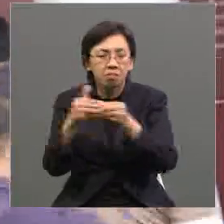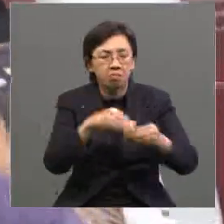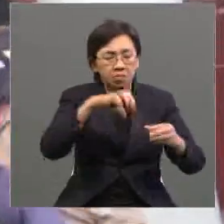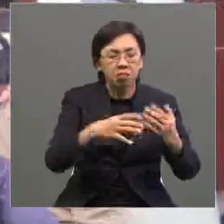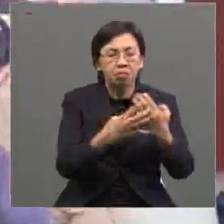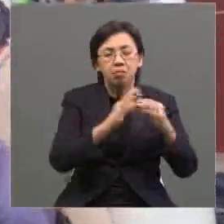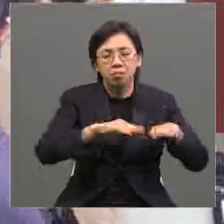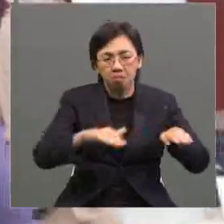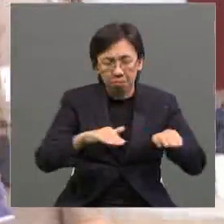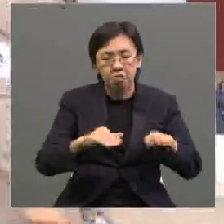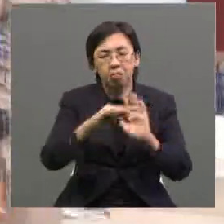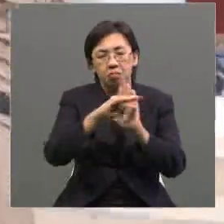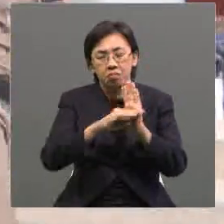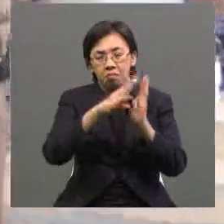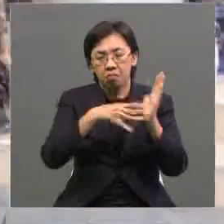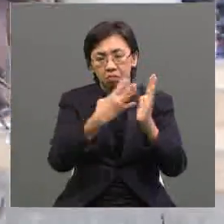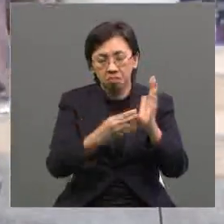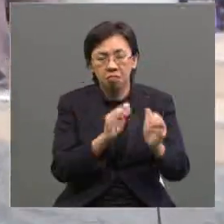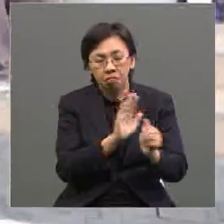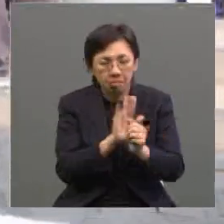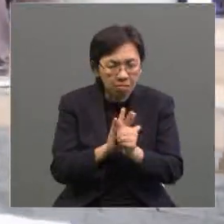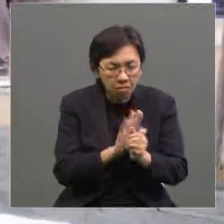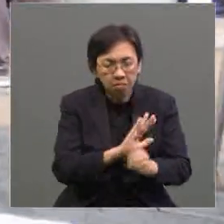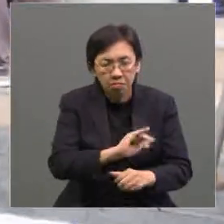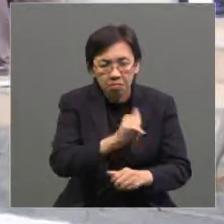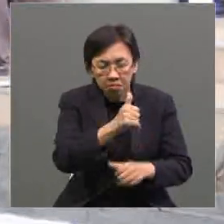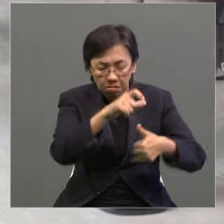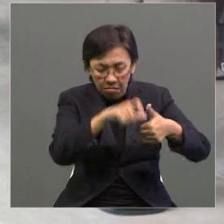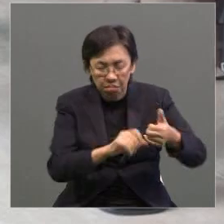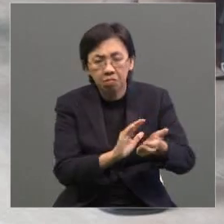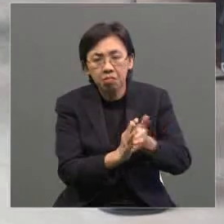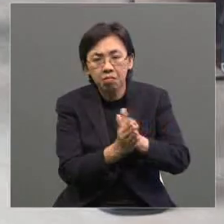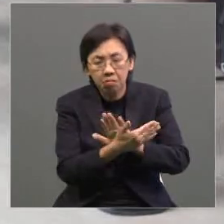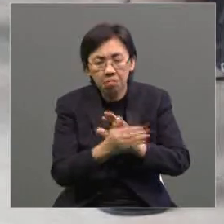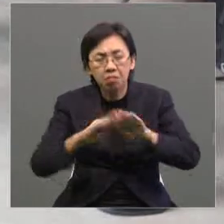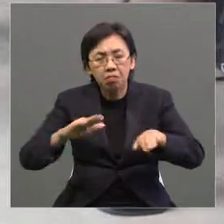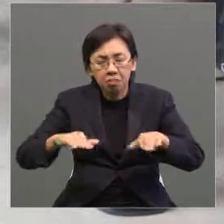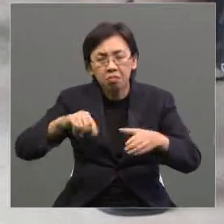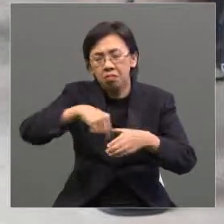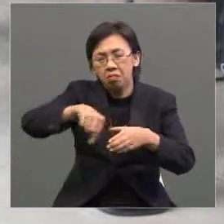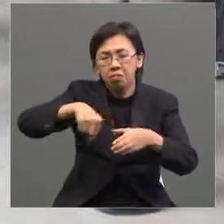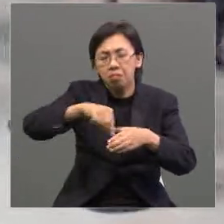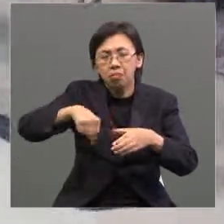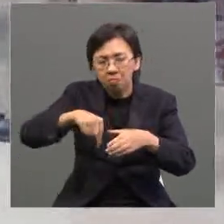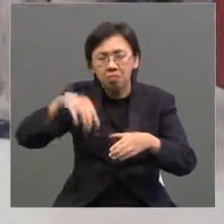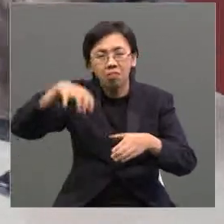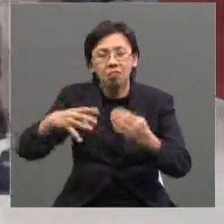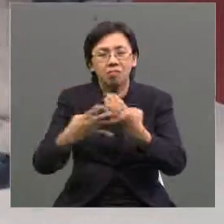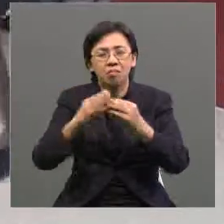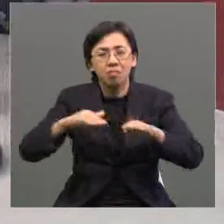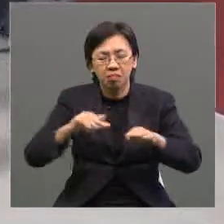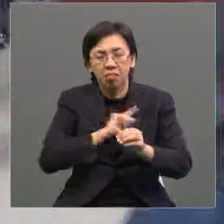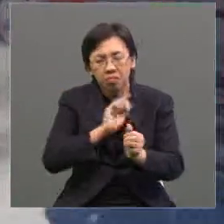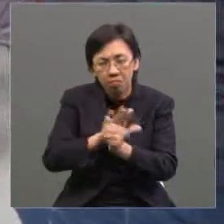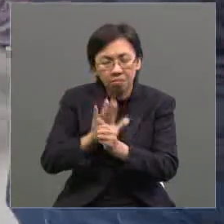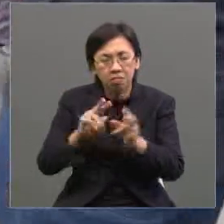มพินิจก็จะมีโปรแกรมบำบัดฟื้นฟูเพื่อพัฒนาพฤตินิสัยซึ่งก็จะเป็นส่วนที่เด็กๆภายในการดูแลของสถานพินิจทุกคนเนี่ยจะได้รับ